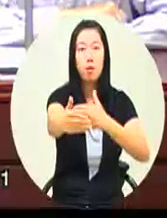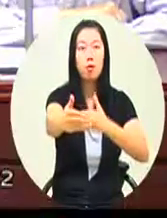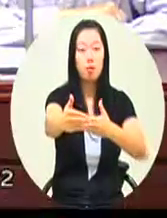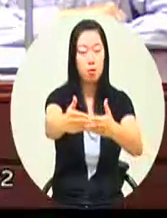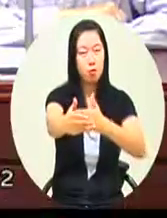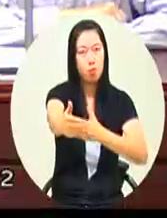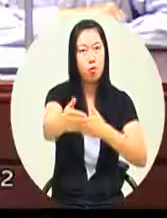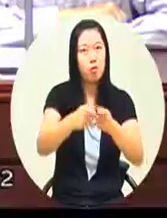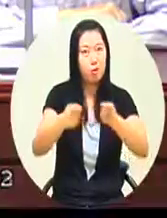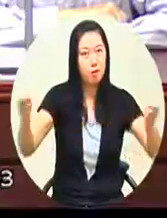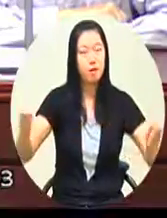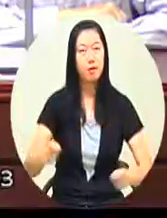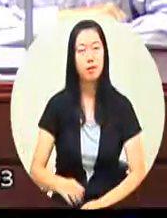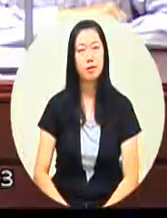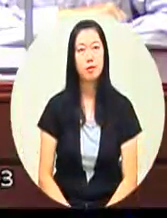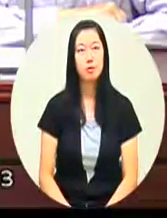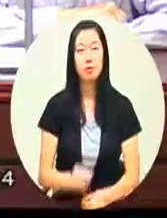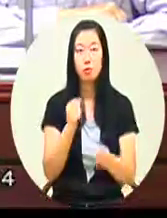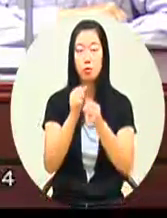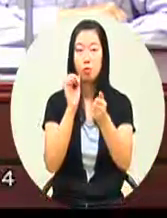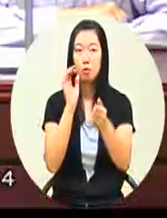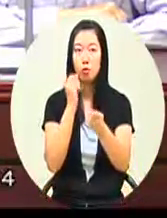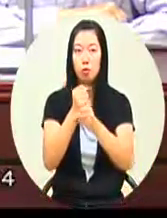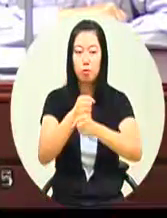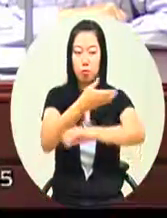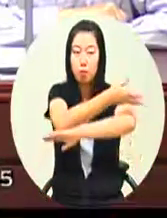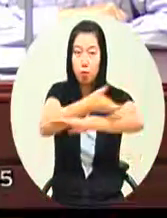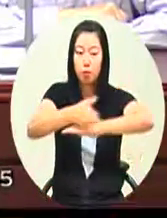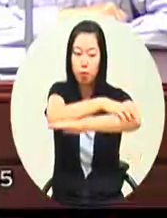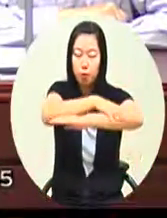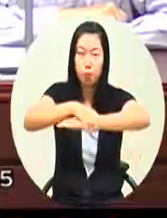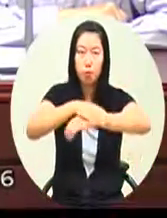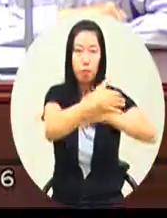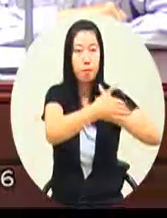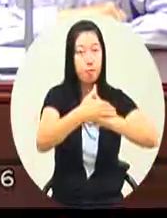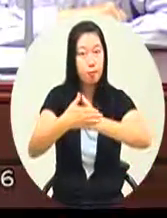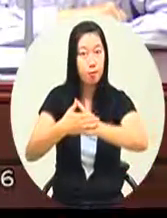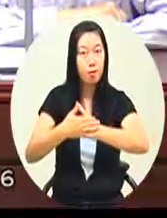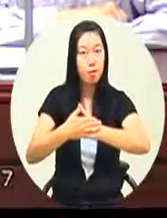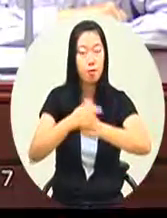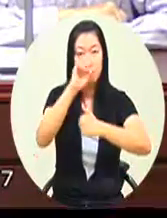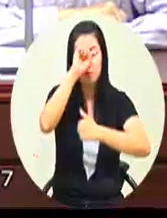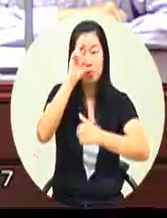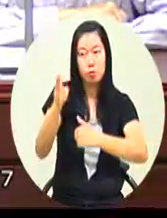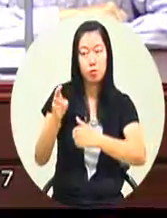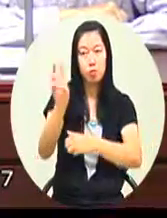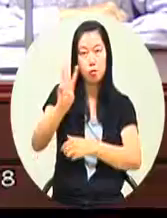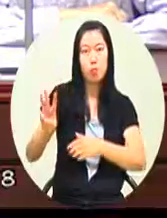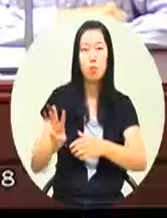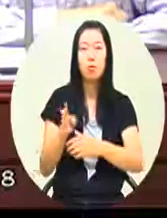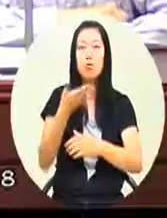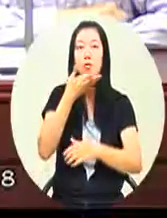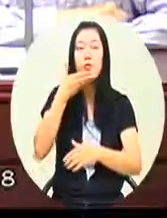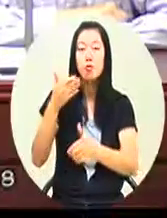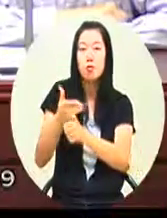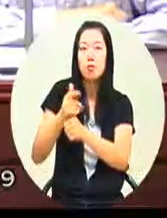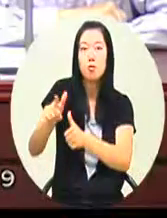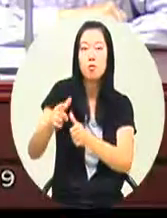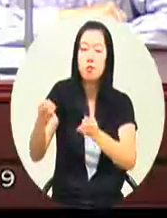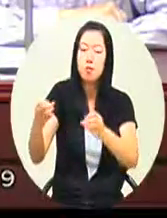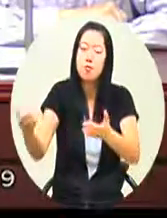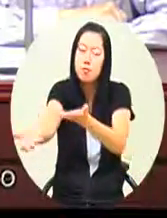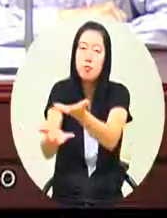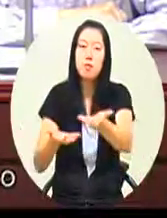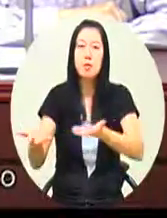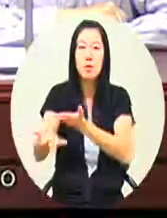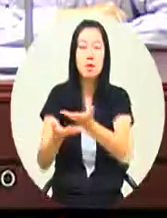离啦。那做防火一部分吼，阮是希望讲水利署遮吼，阮有哪会甲因协调啦。来